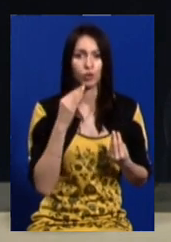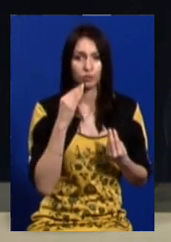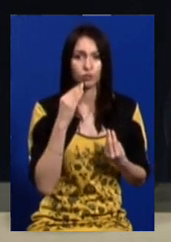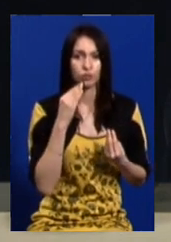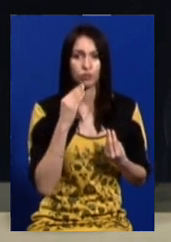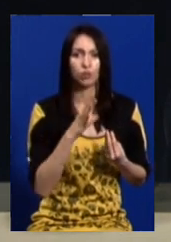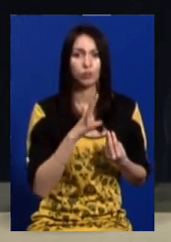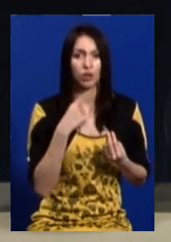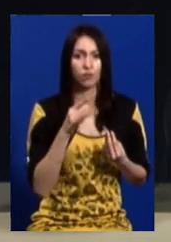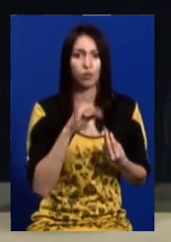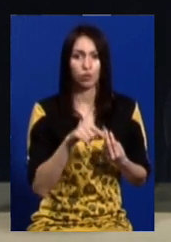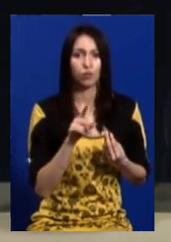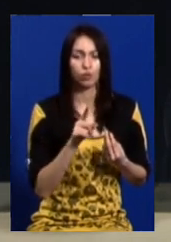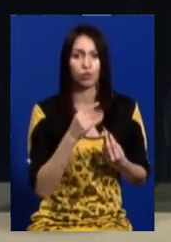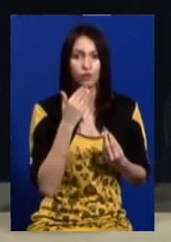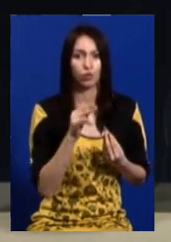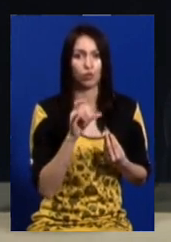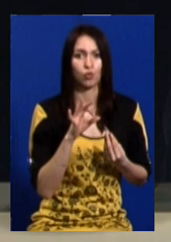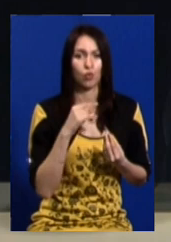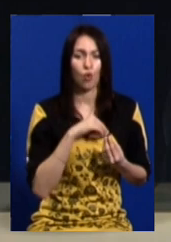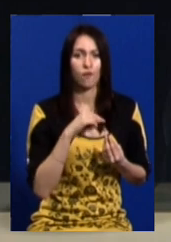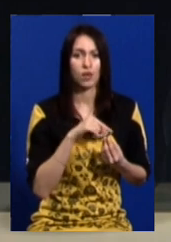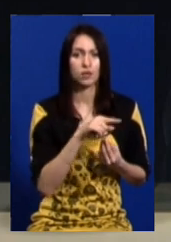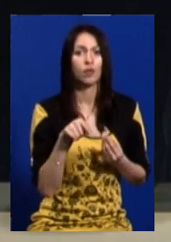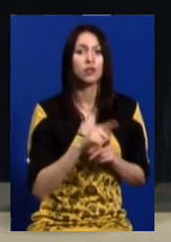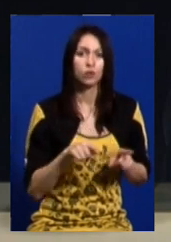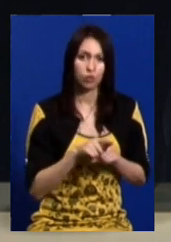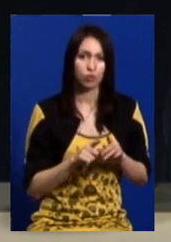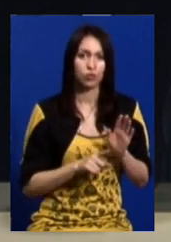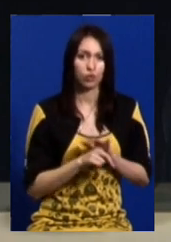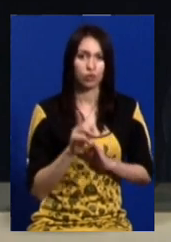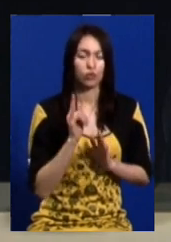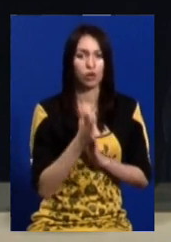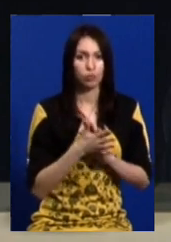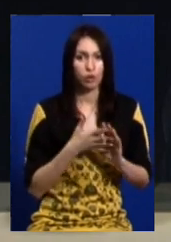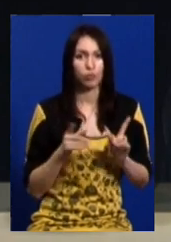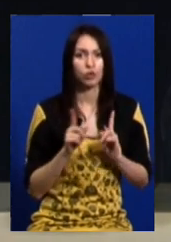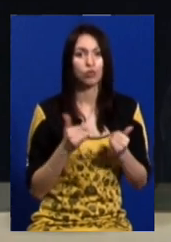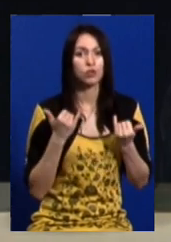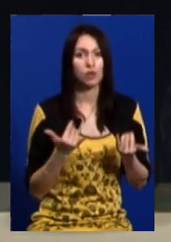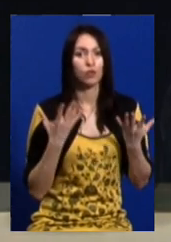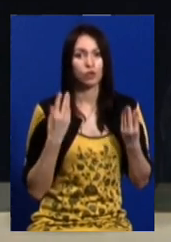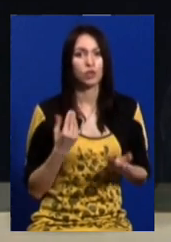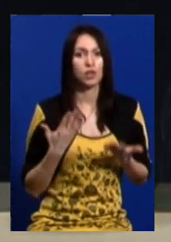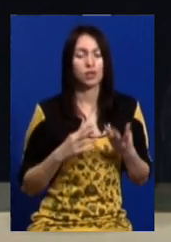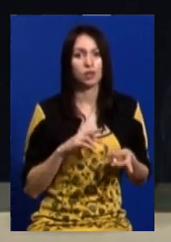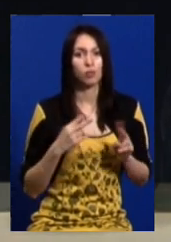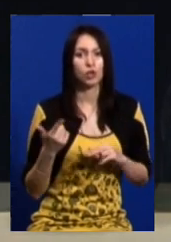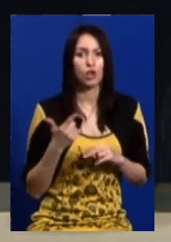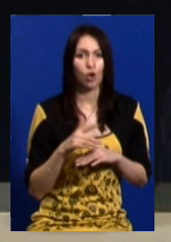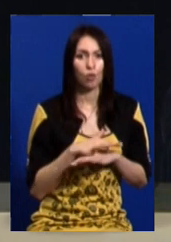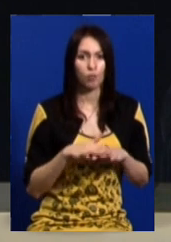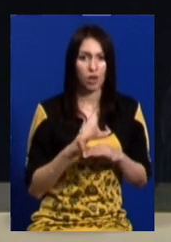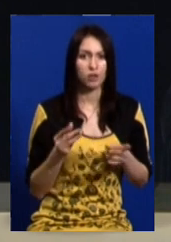говорю про те, що звертається духовенство вже навіть. Бо вони теж починають розуміти, що на сьогоднішній день, якщо перейшла громада, він